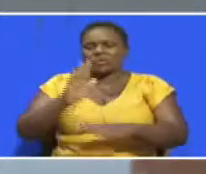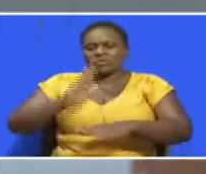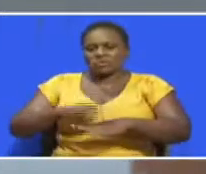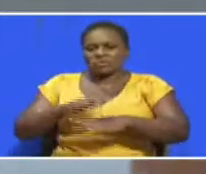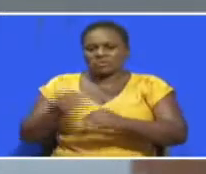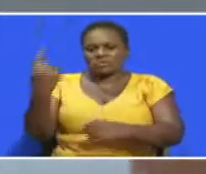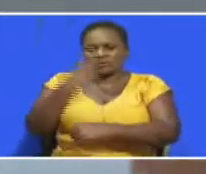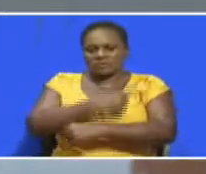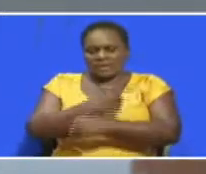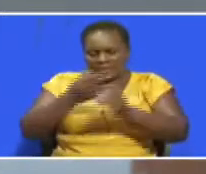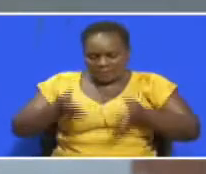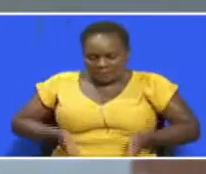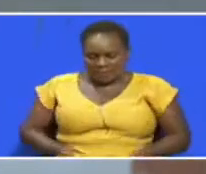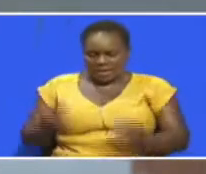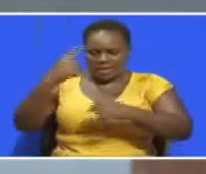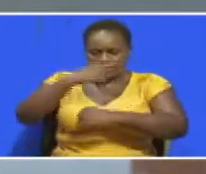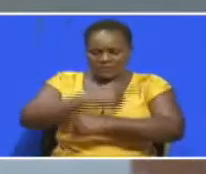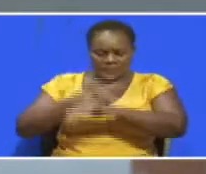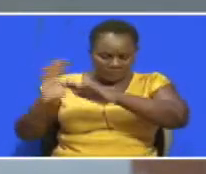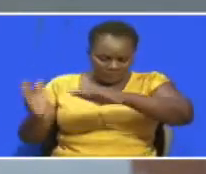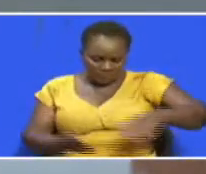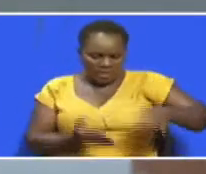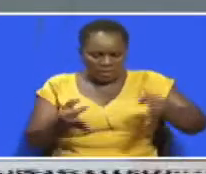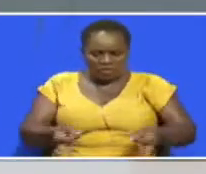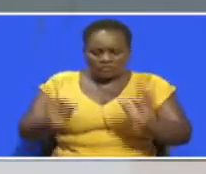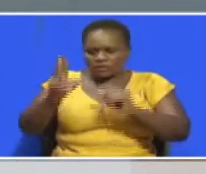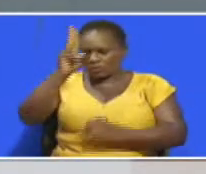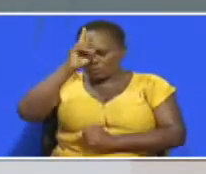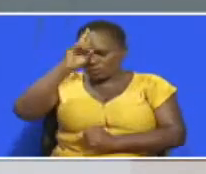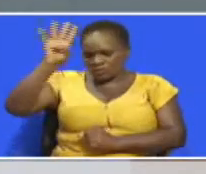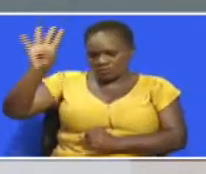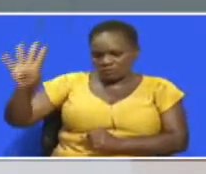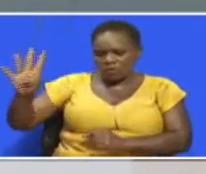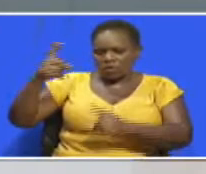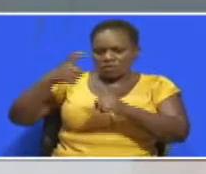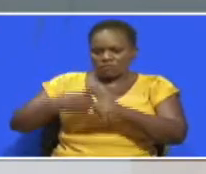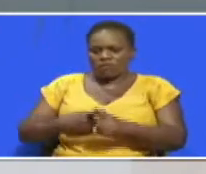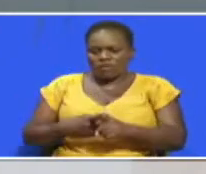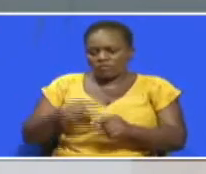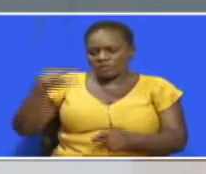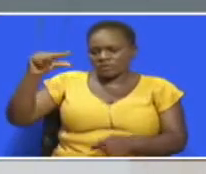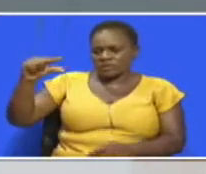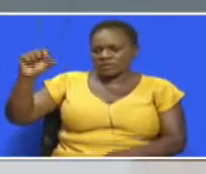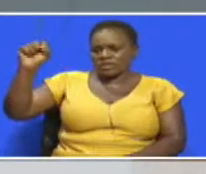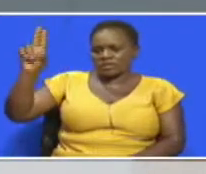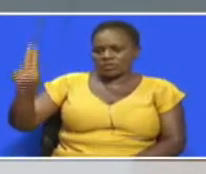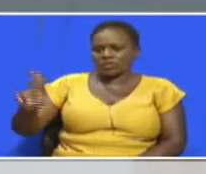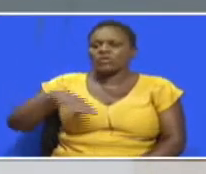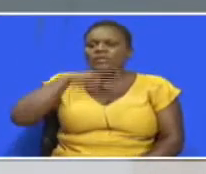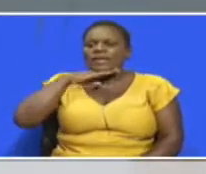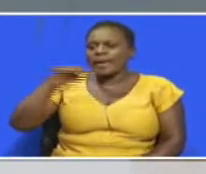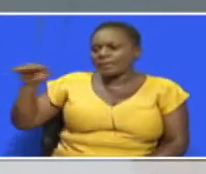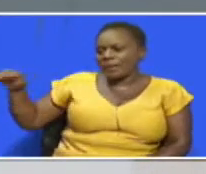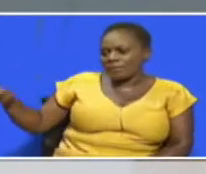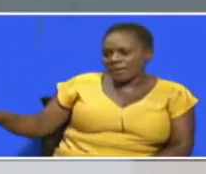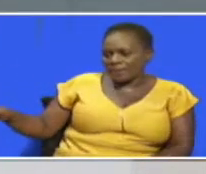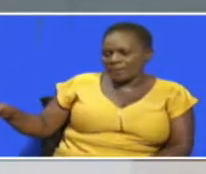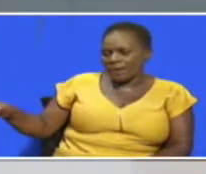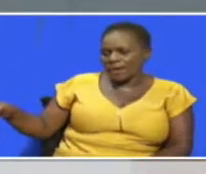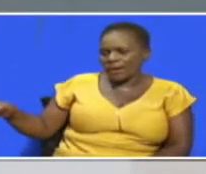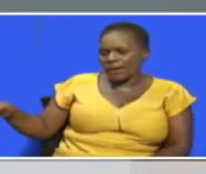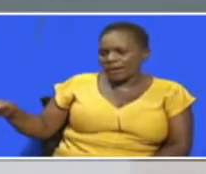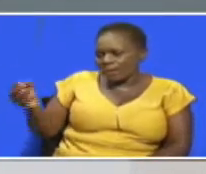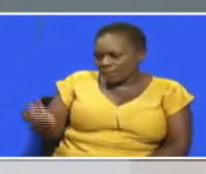Njema ya kuzaliwa kwake. Maafisa wa polisi wanne kutoka kitengo cha JSU wameuawa mapema leo kwa bomu la